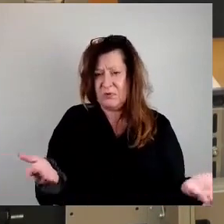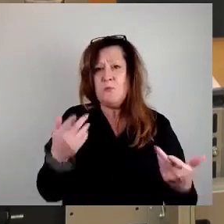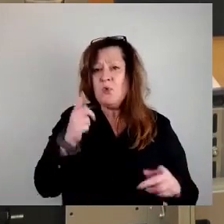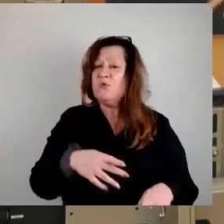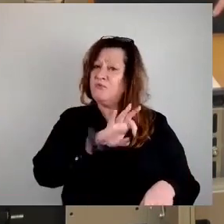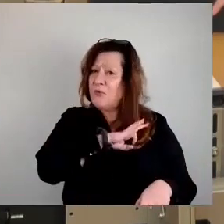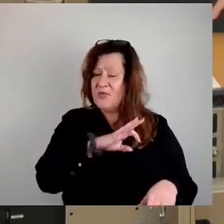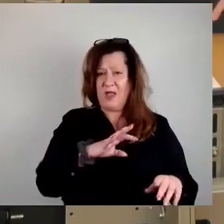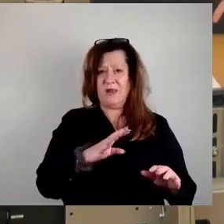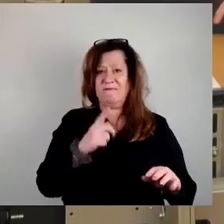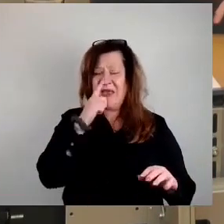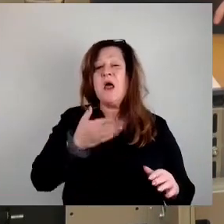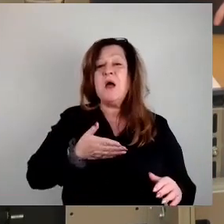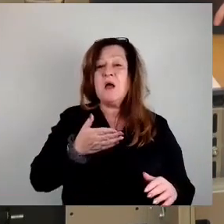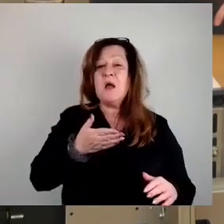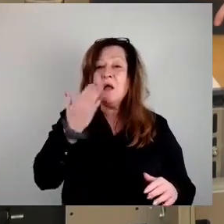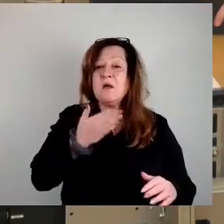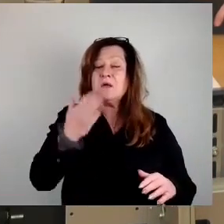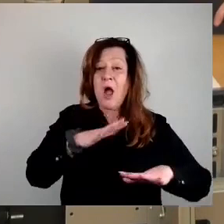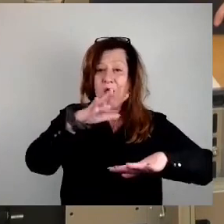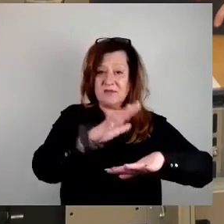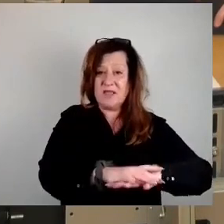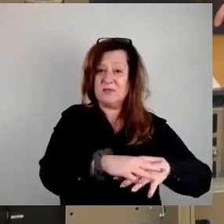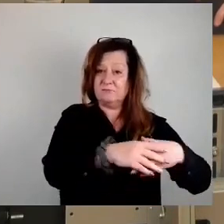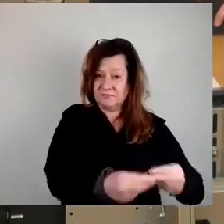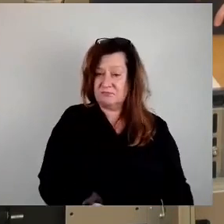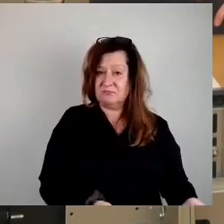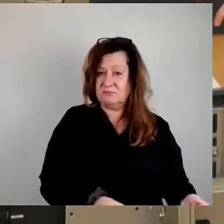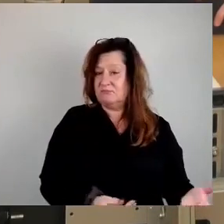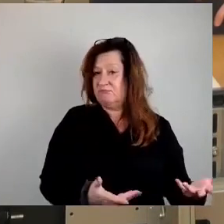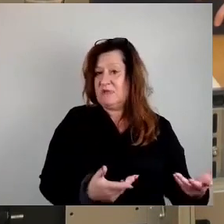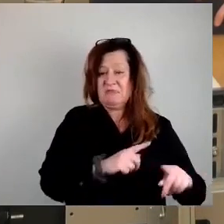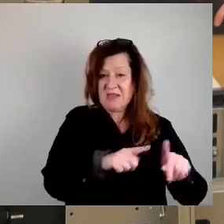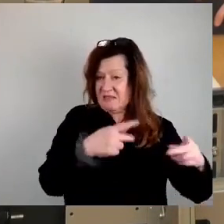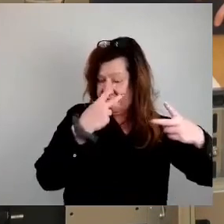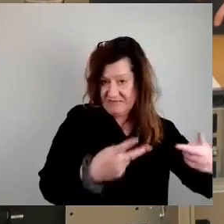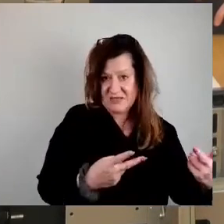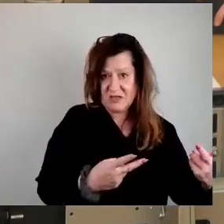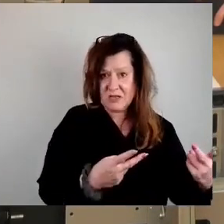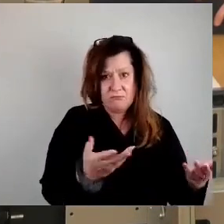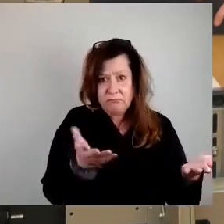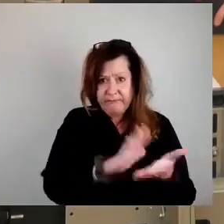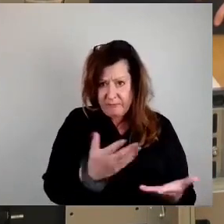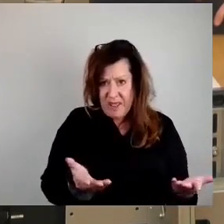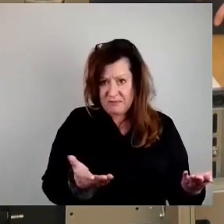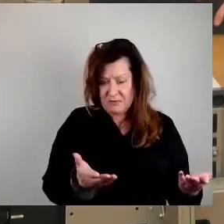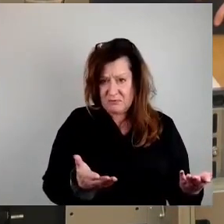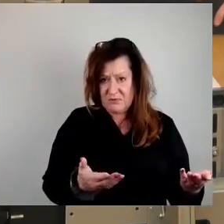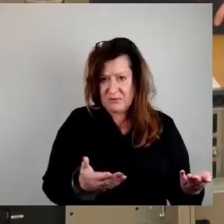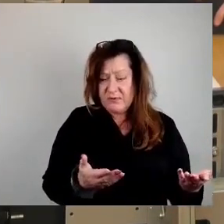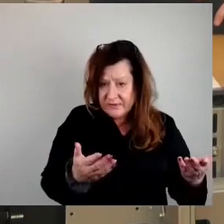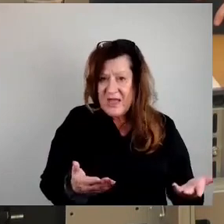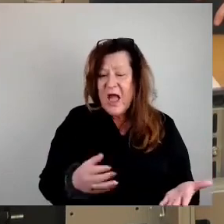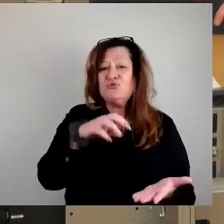das Gasnetz weg ist als Standortvorteil oder nicht mehr so wichtig ist, was bleibt denn übrig? Ja, der Standort.